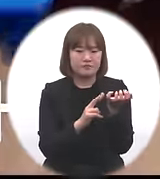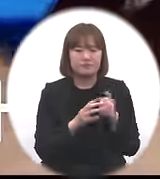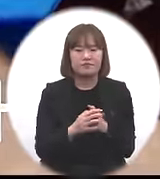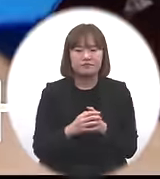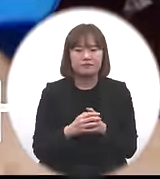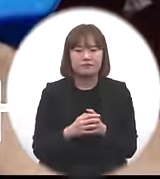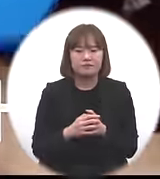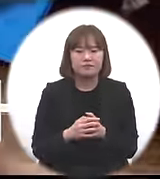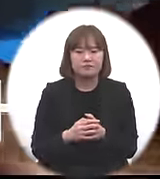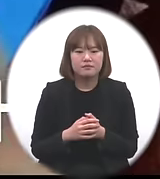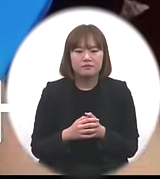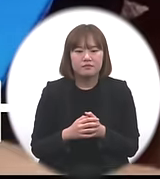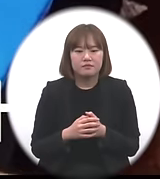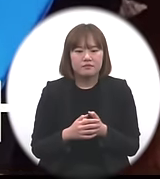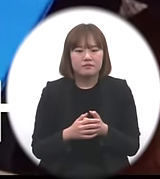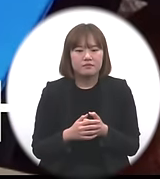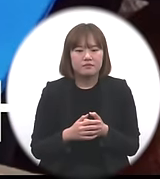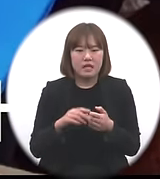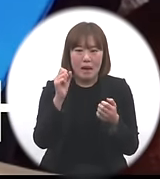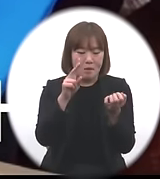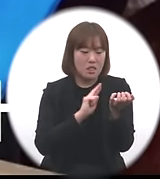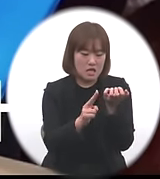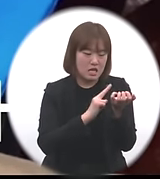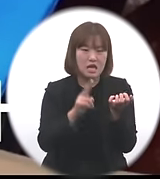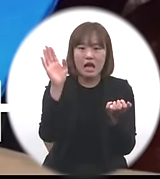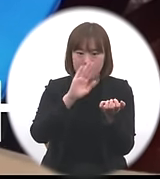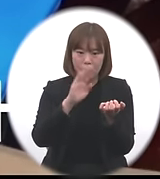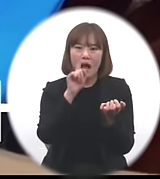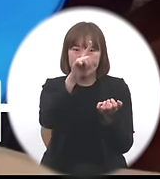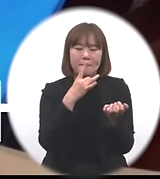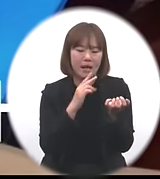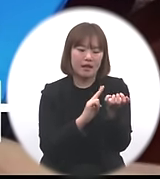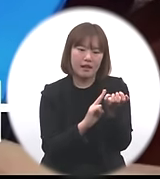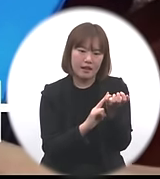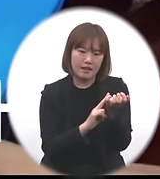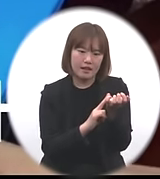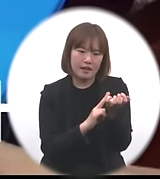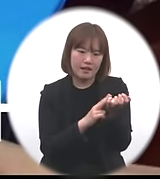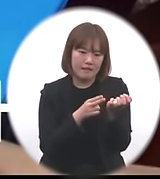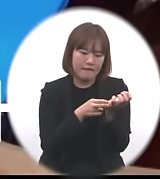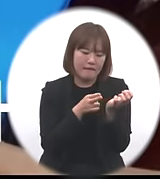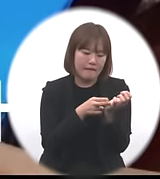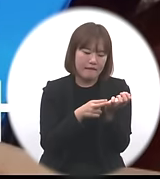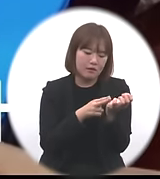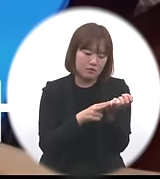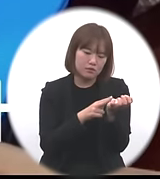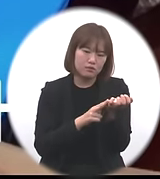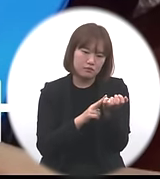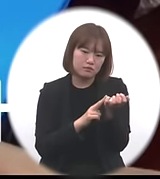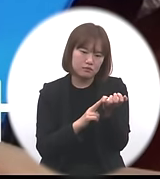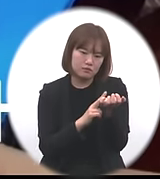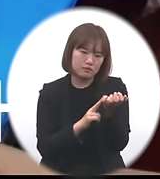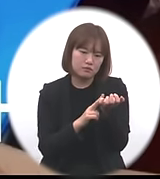벌립니다. 자, 저쪽부터 닦아보자. 그럼 어떻게 해요? 한꺼번에 두세 개를 문지르실 게 아니고 맨 뒤에 어금니 하나만 닦을 거예요. 하나만